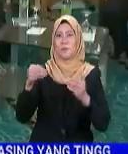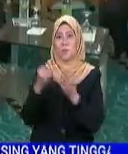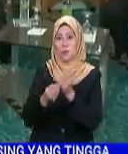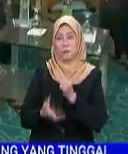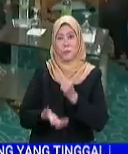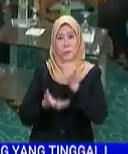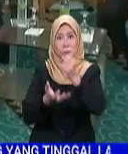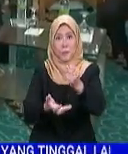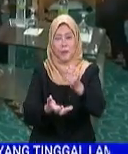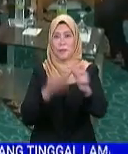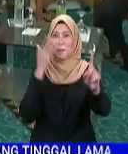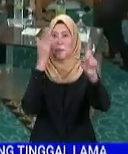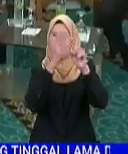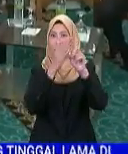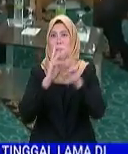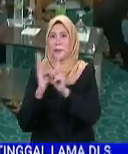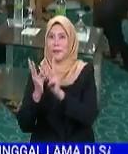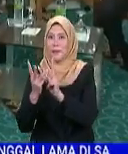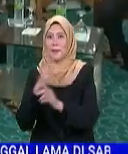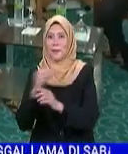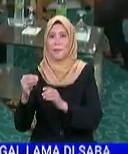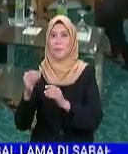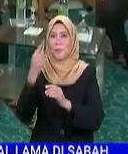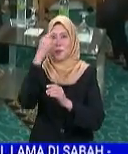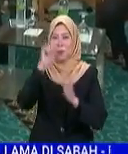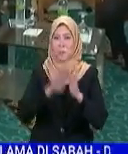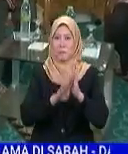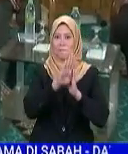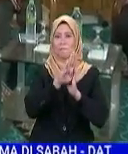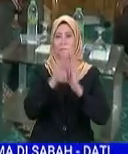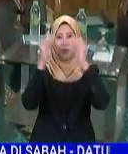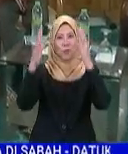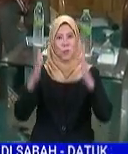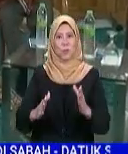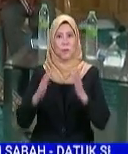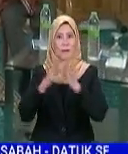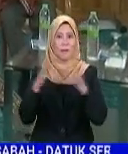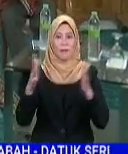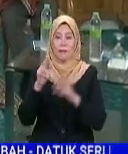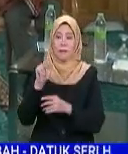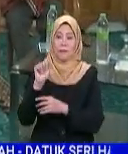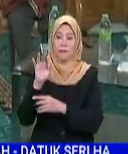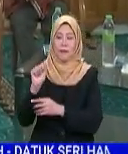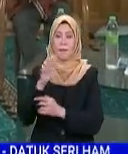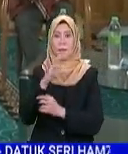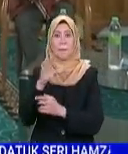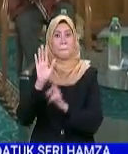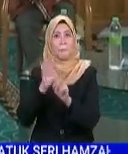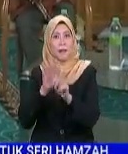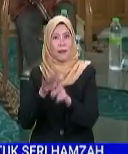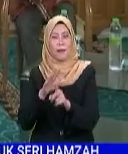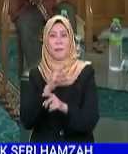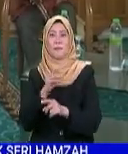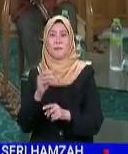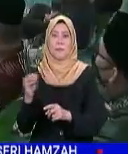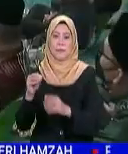disalurkan bagi tujuan kebajikan dan perkembangan khusus buat guru kafah, bilal dan guru takmir di negeri itu.